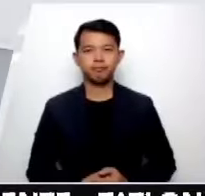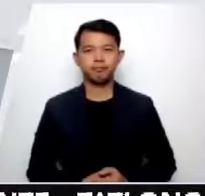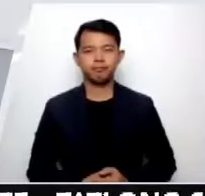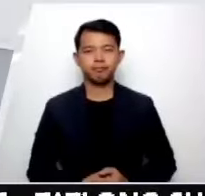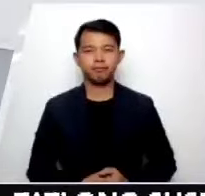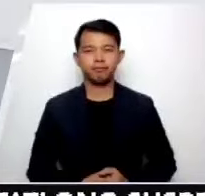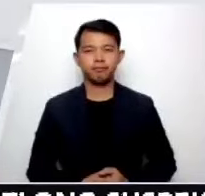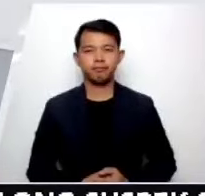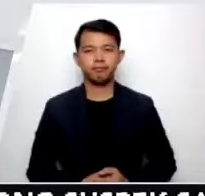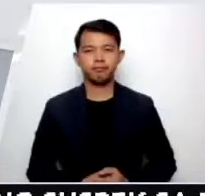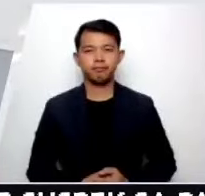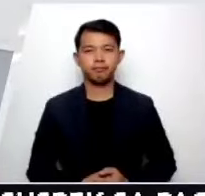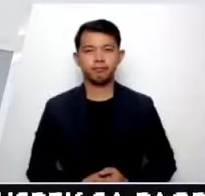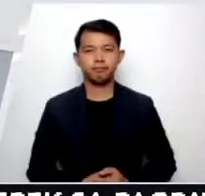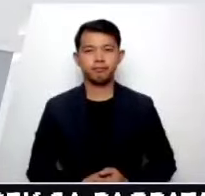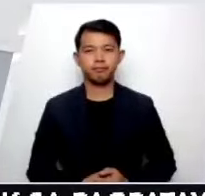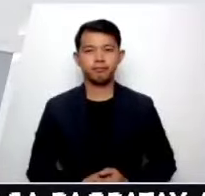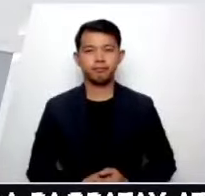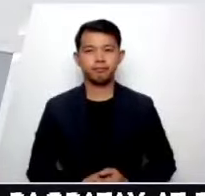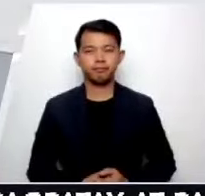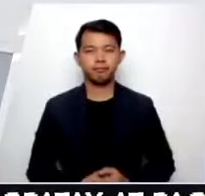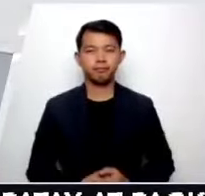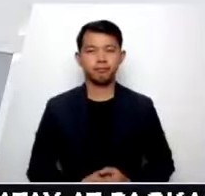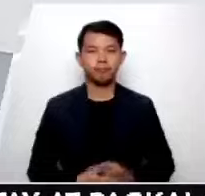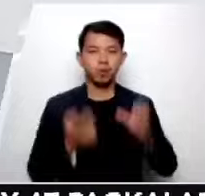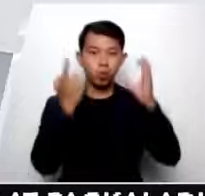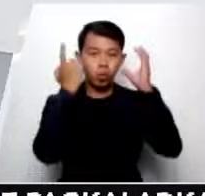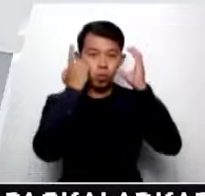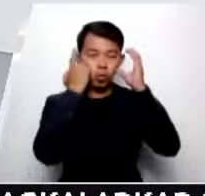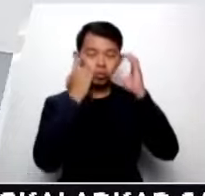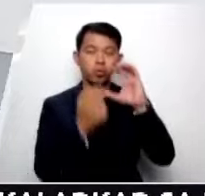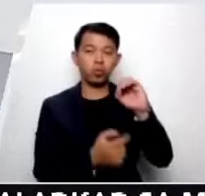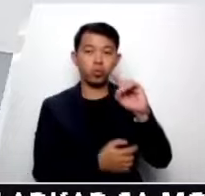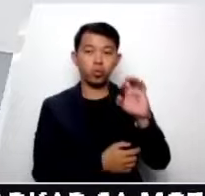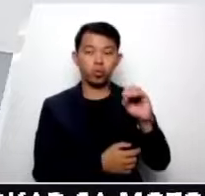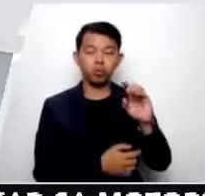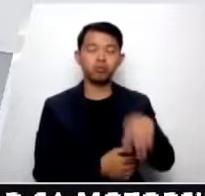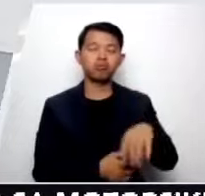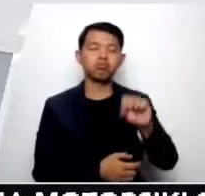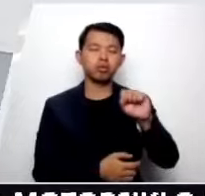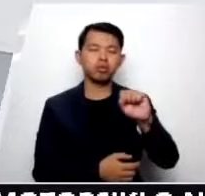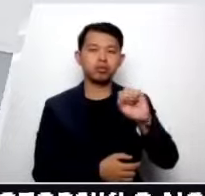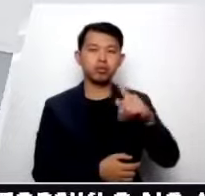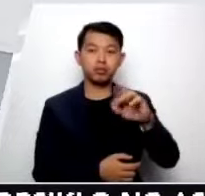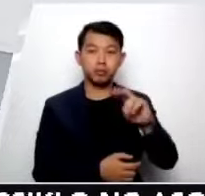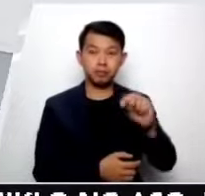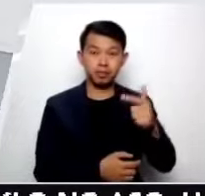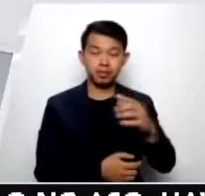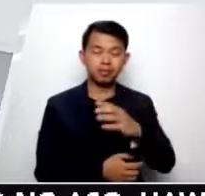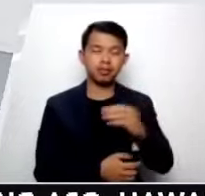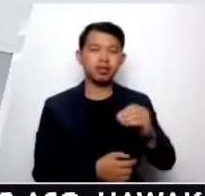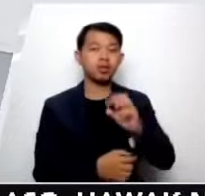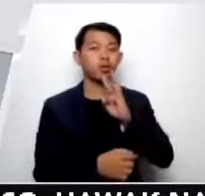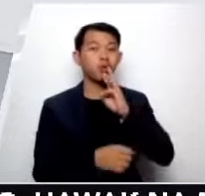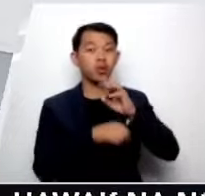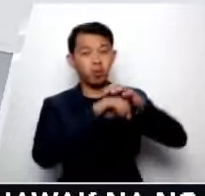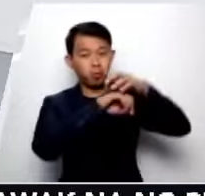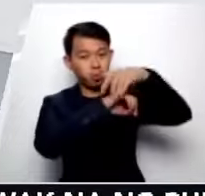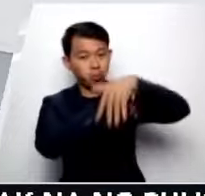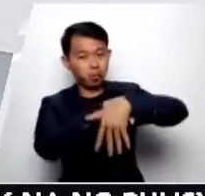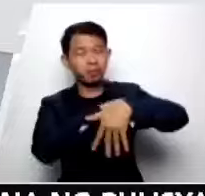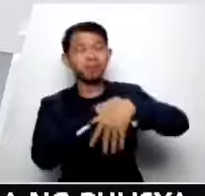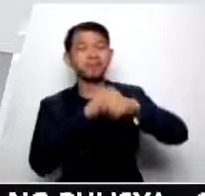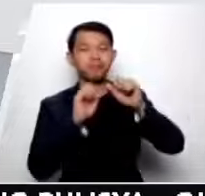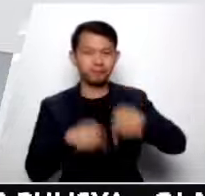Cold Spring, man-made pools sa Tuktok, Tamborol, at maging waterfalls, ilan lang sa pwedeng paliguan para malamigan. G